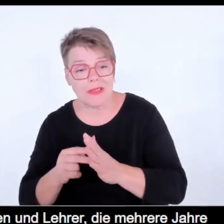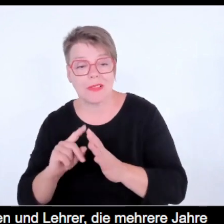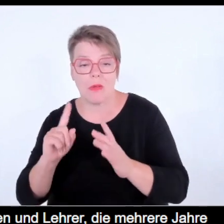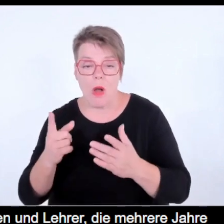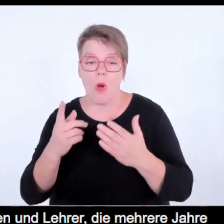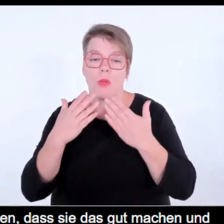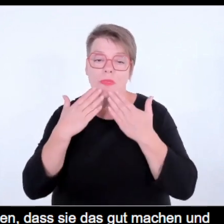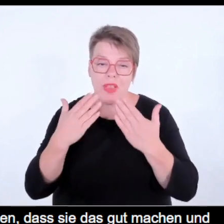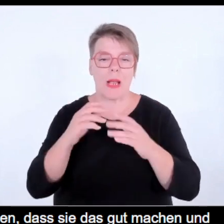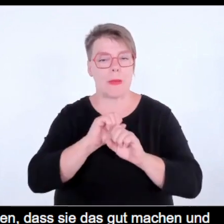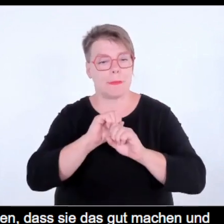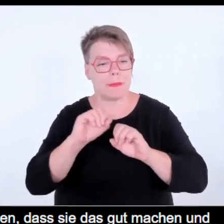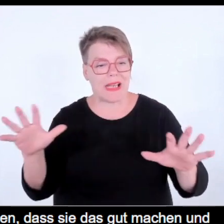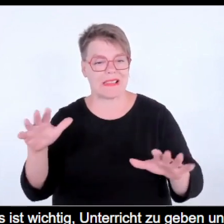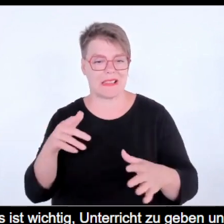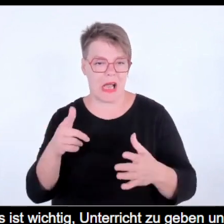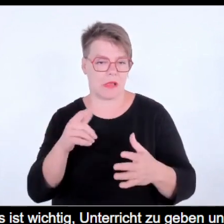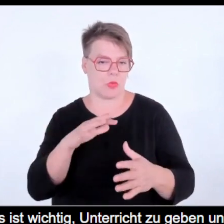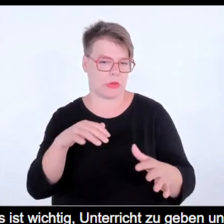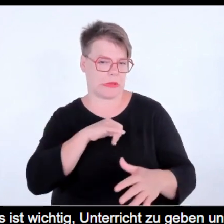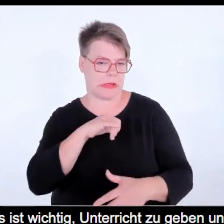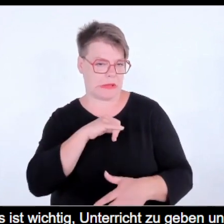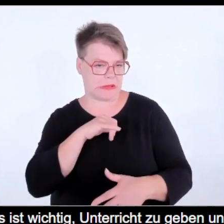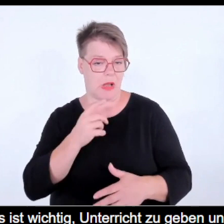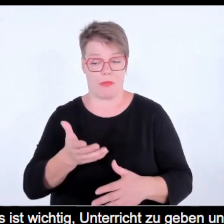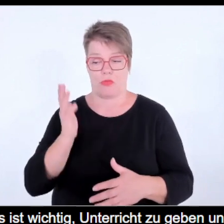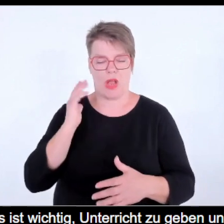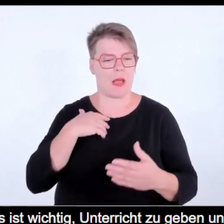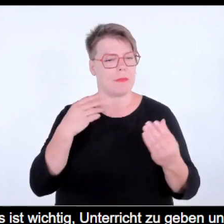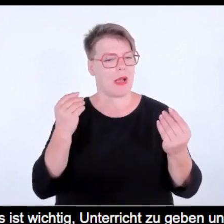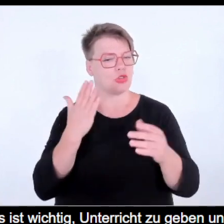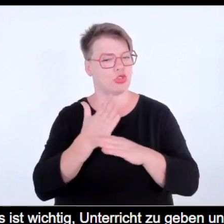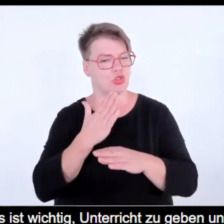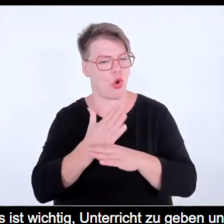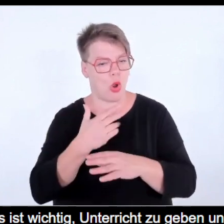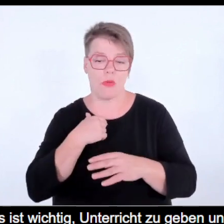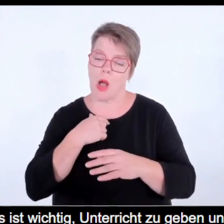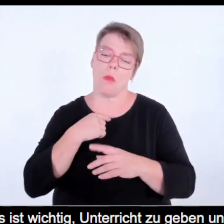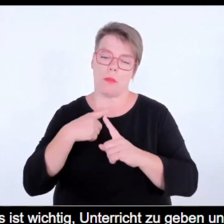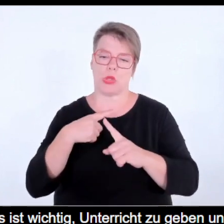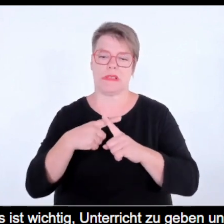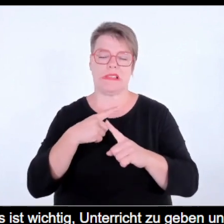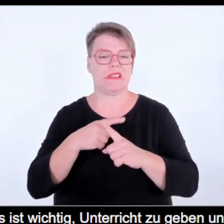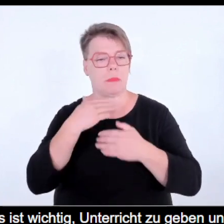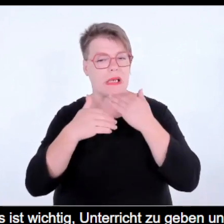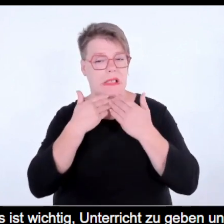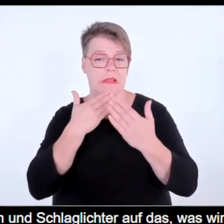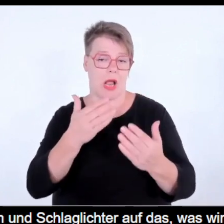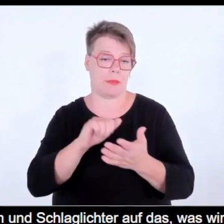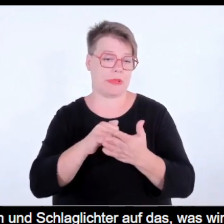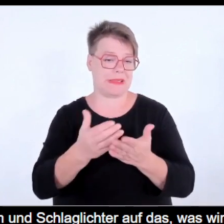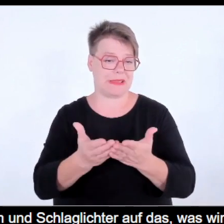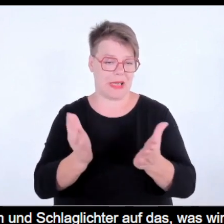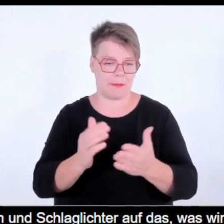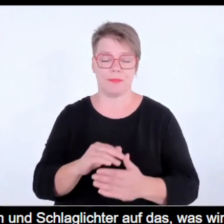Herr Ministerpräsident, die Entbürokratisierung, wie Sie es auch geschildert haben, betrifft uns ja alle. Was ist denn diesen Prozess jetzt